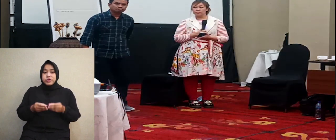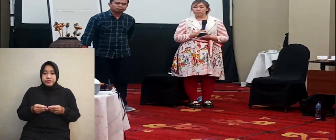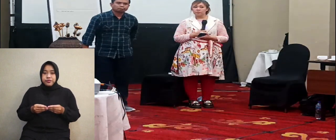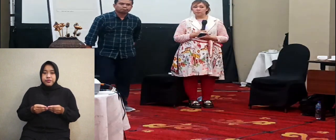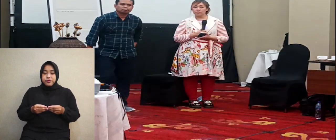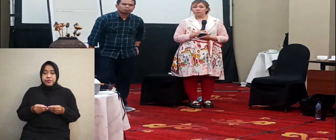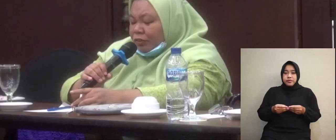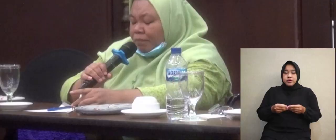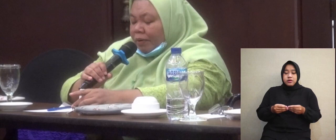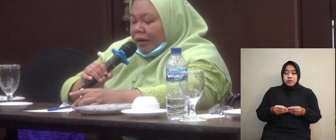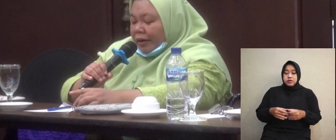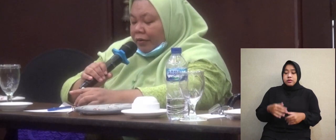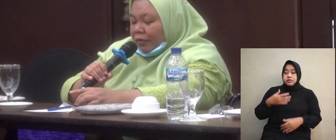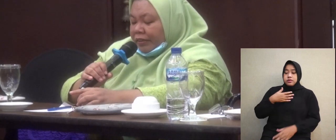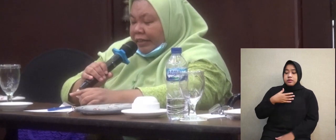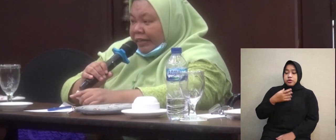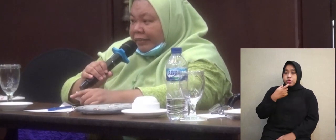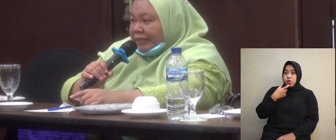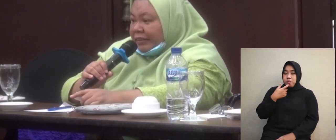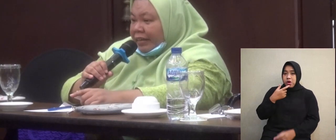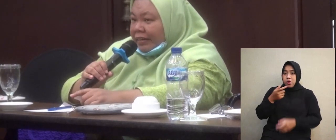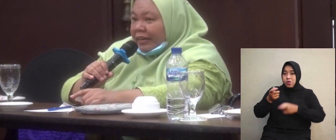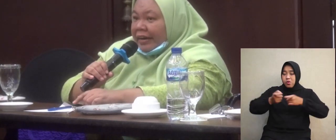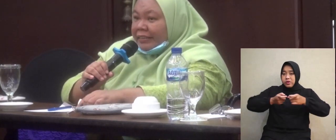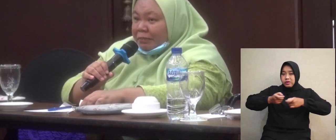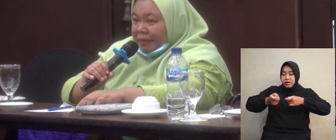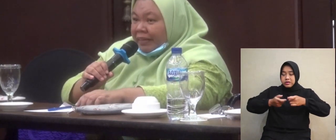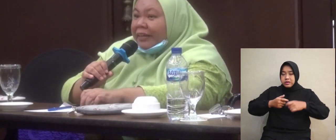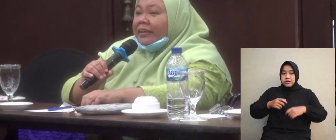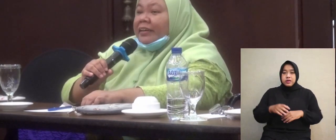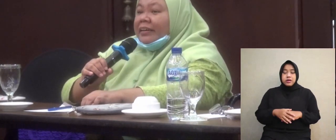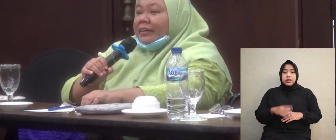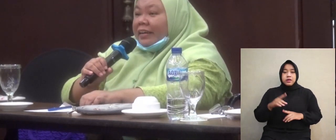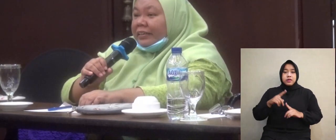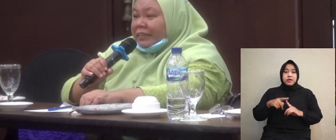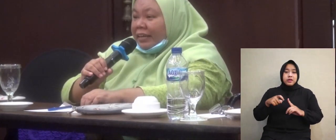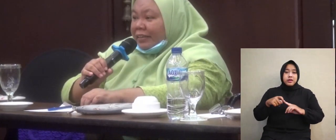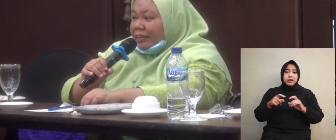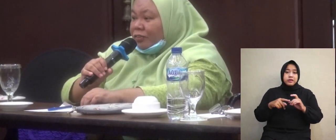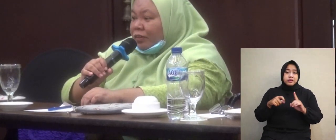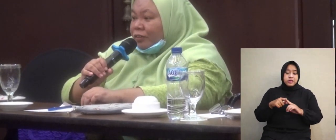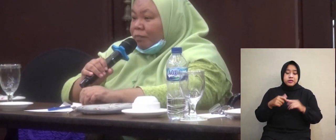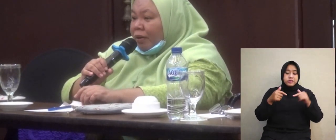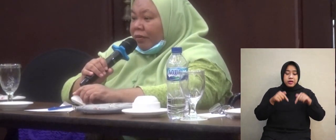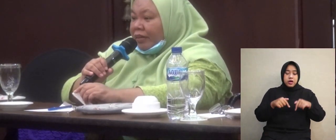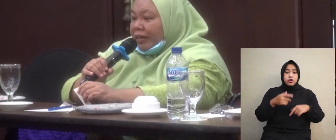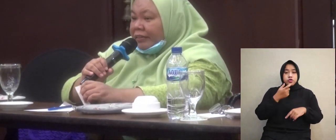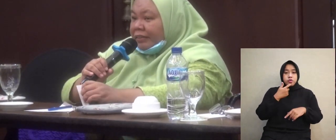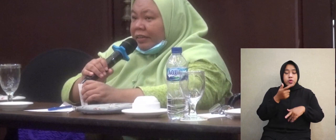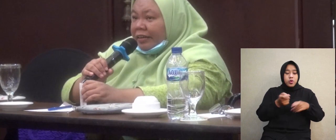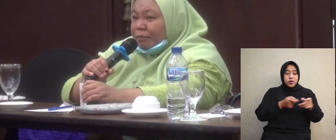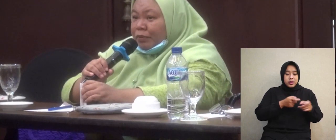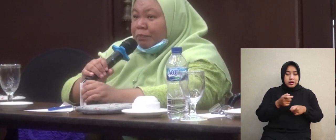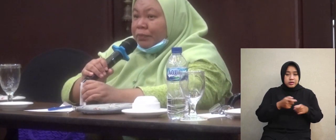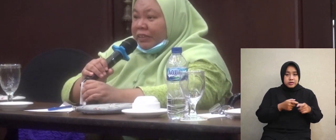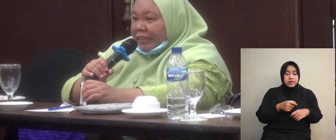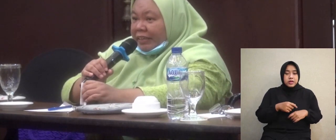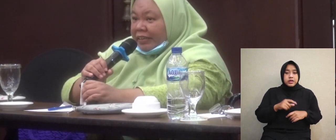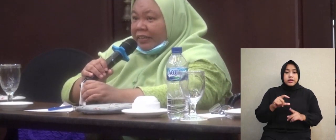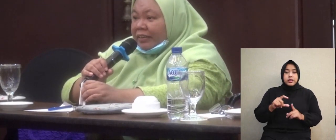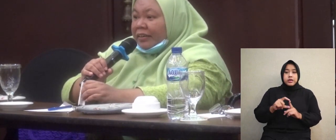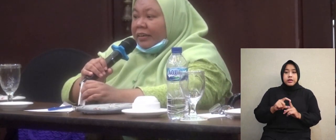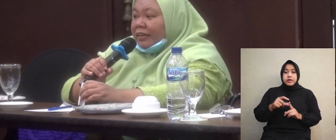saya Kami coba koordinasi dengan KSP dan saat ini juga coba koordinasi dengan ibu